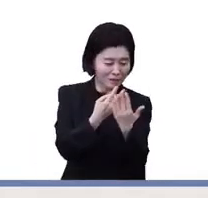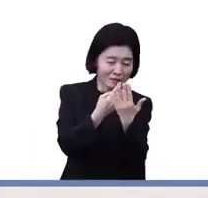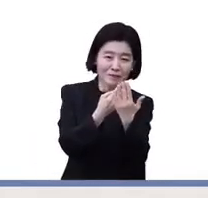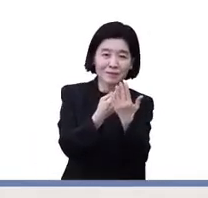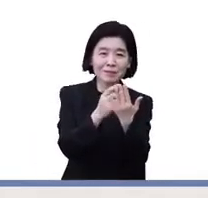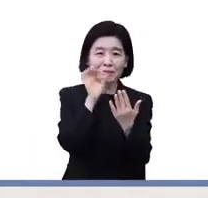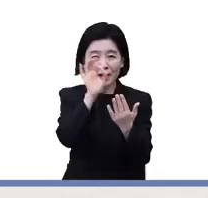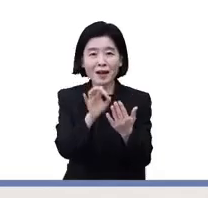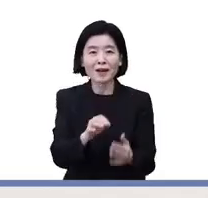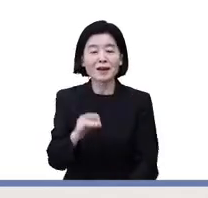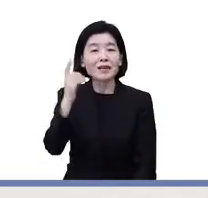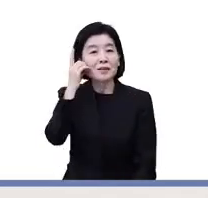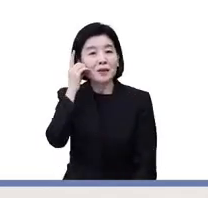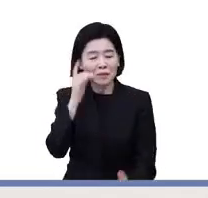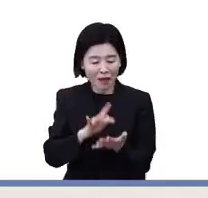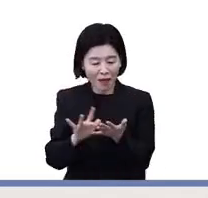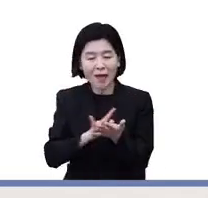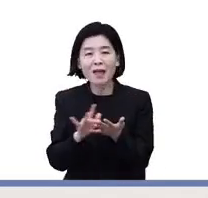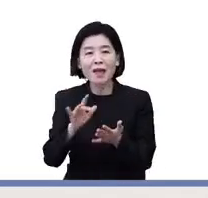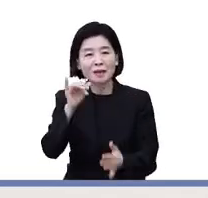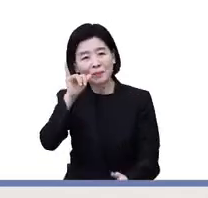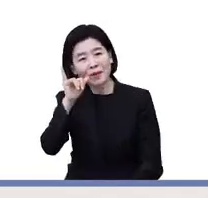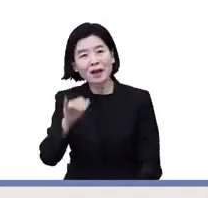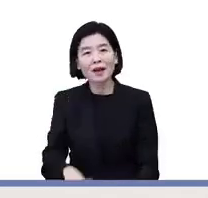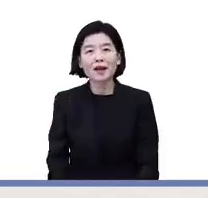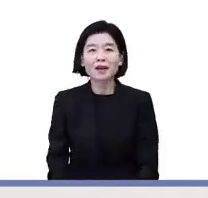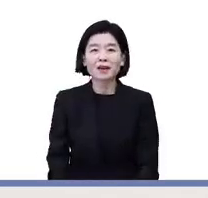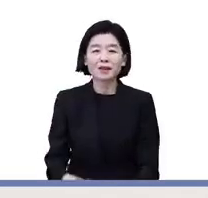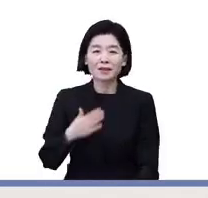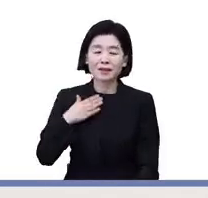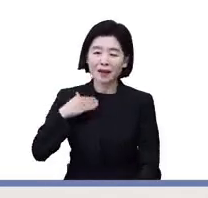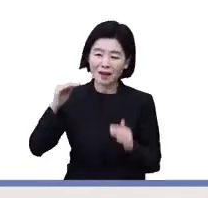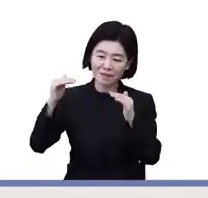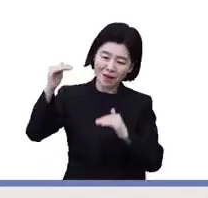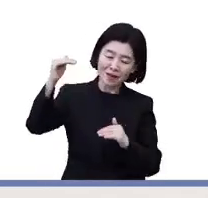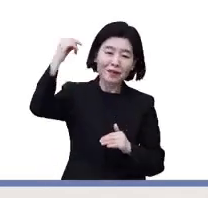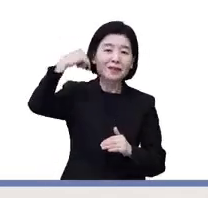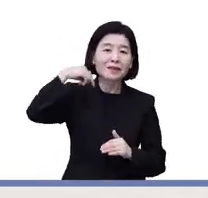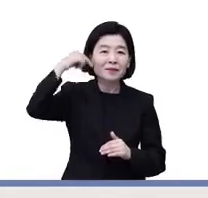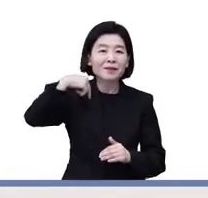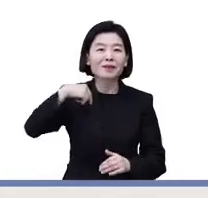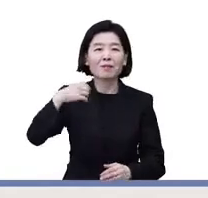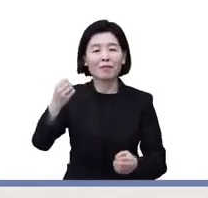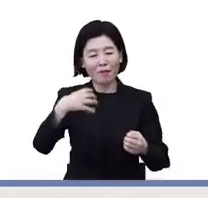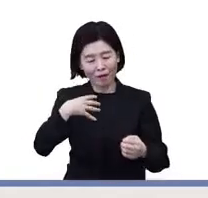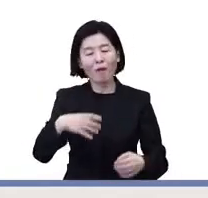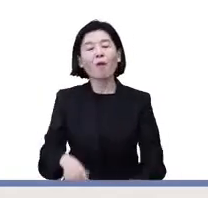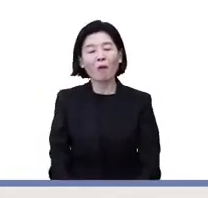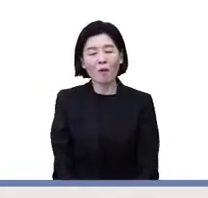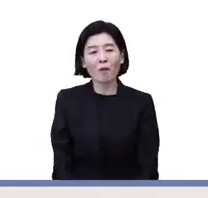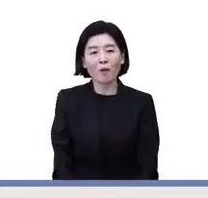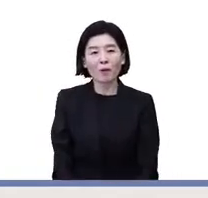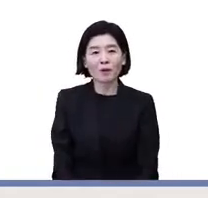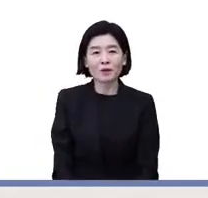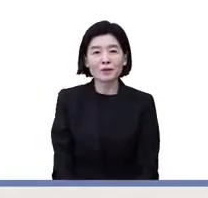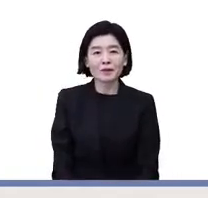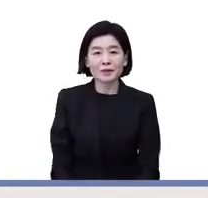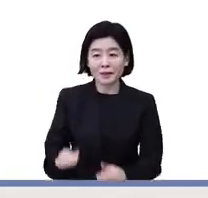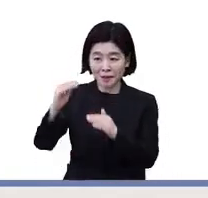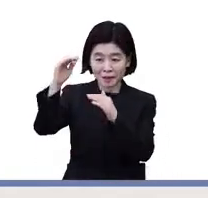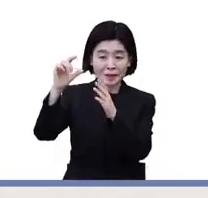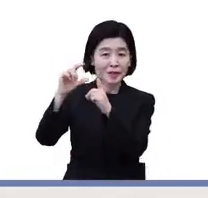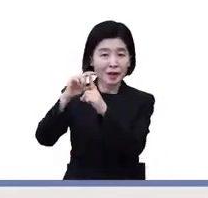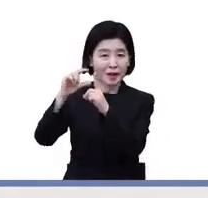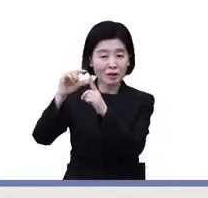어려워요. 부모보다 자기가 더 위에 있다고 생각해요. 이런 말씀들을 이제 많이 하십니다. 이